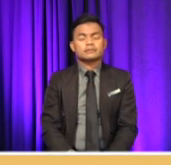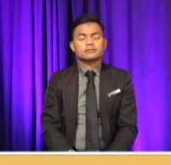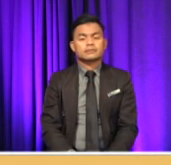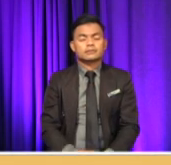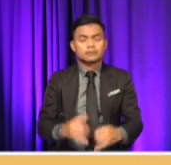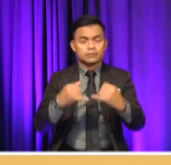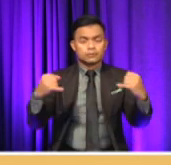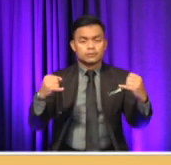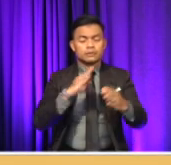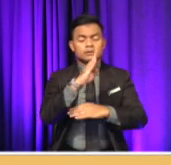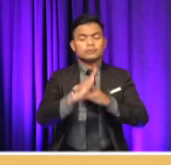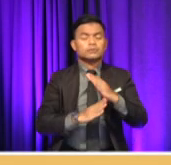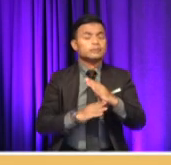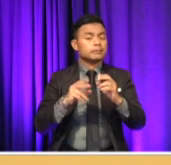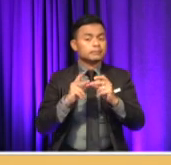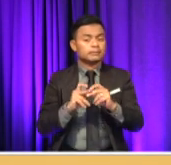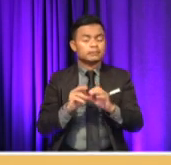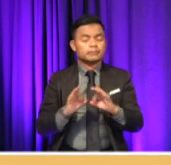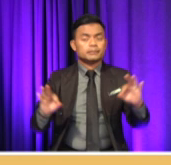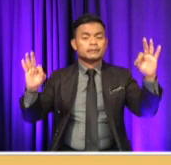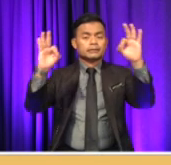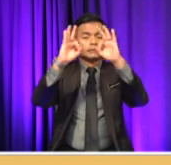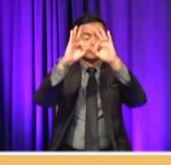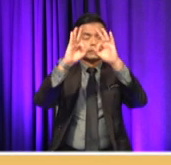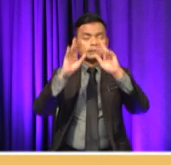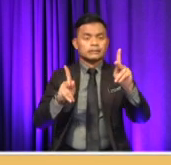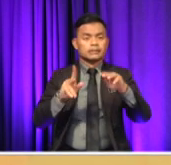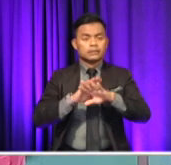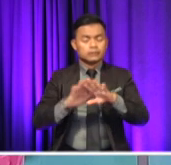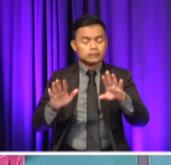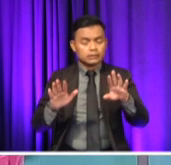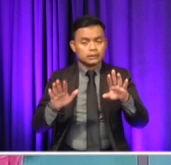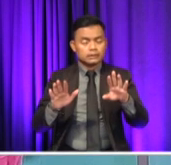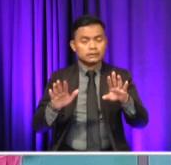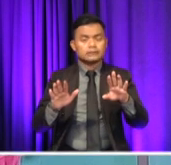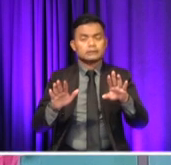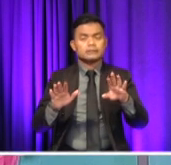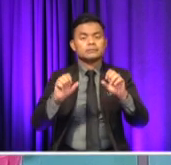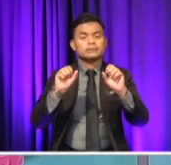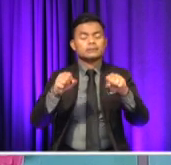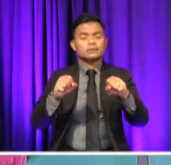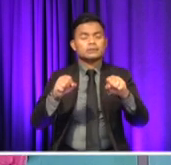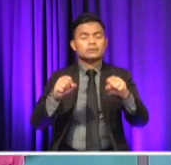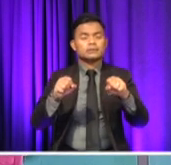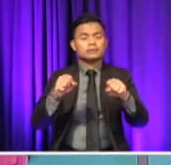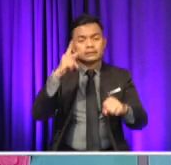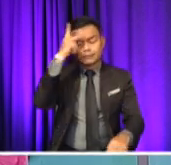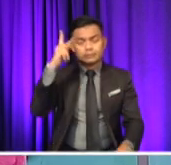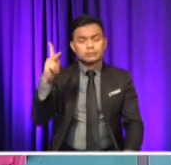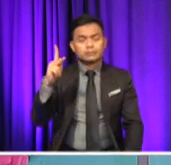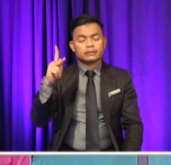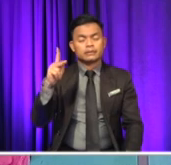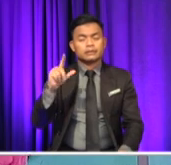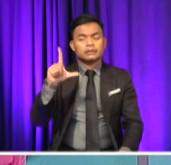kalau tak ada wahyu bumi kalau berlakunya eee lebihan arus energi akan menyebabkan lintah-pintas